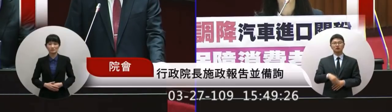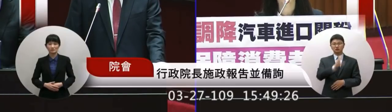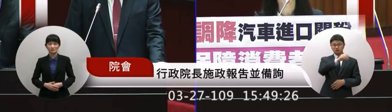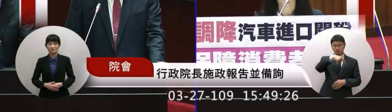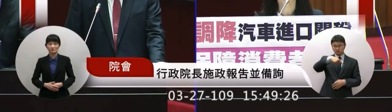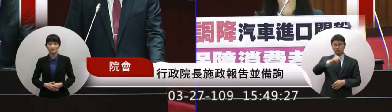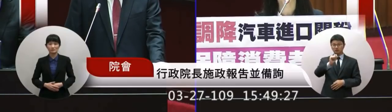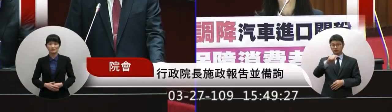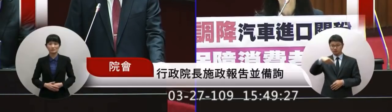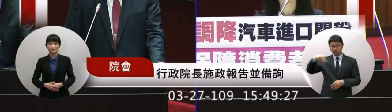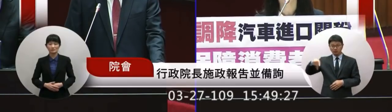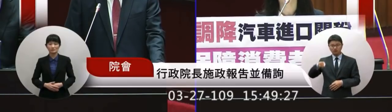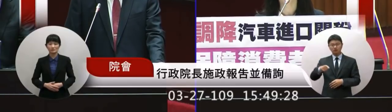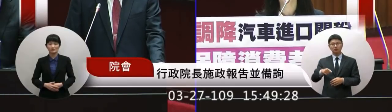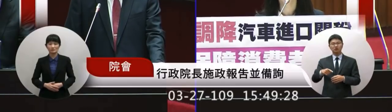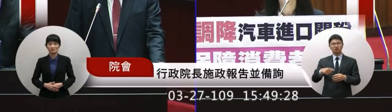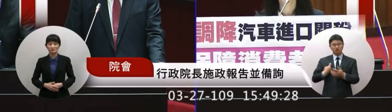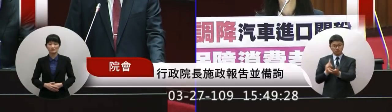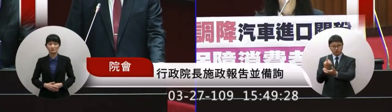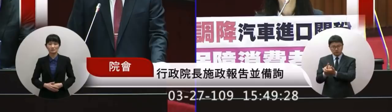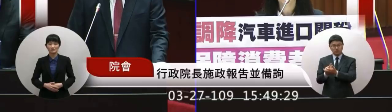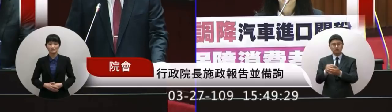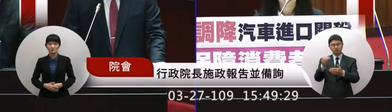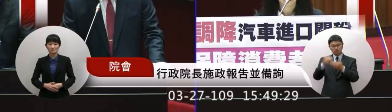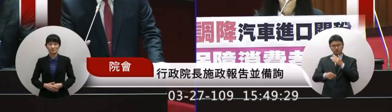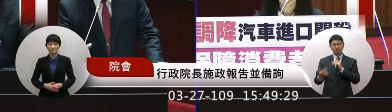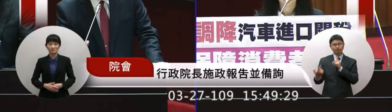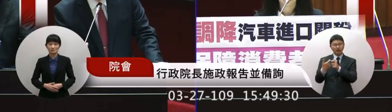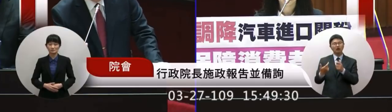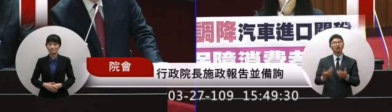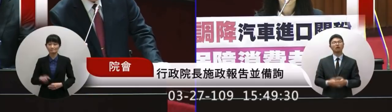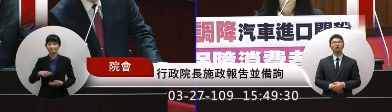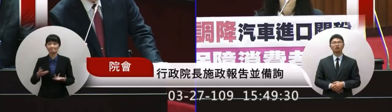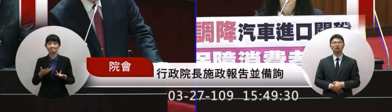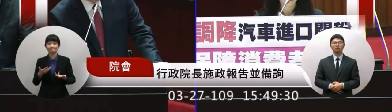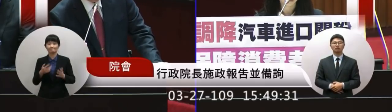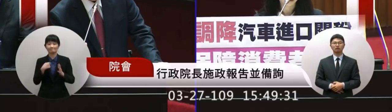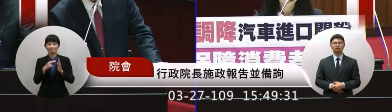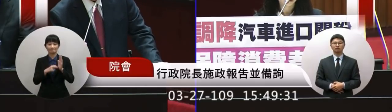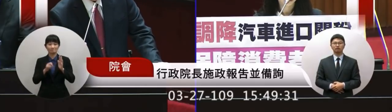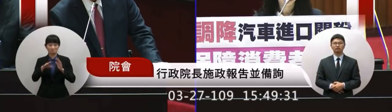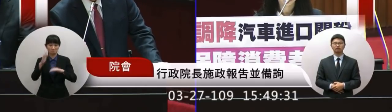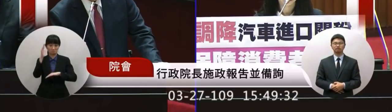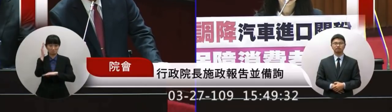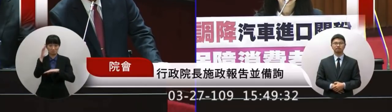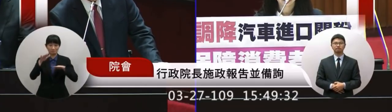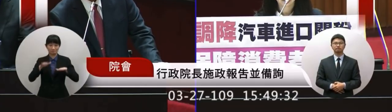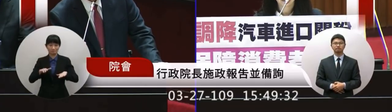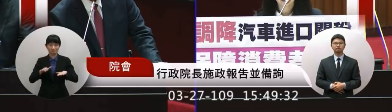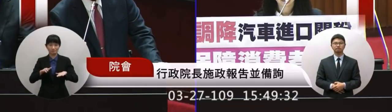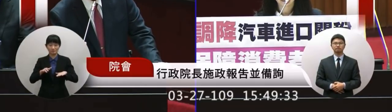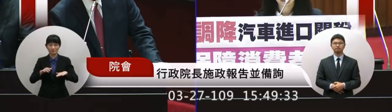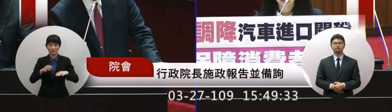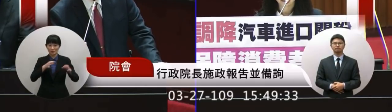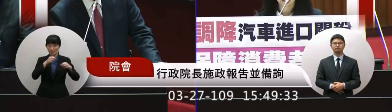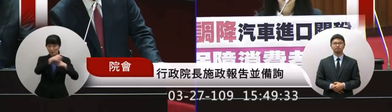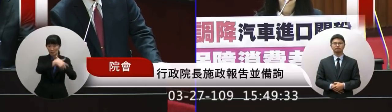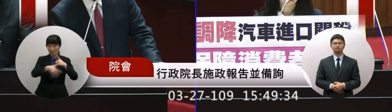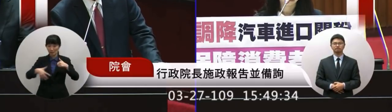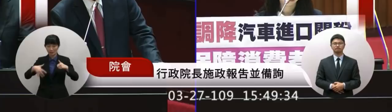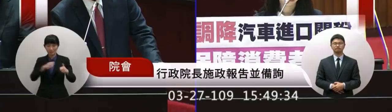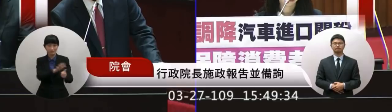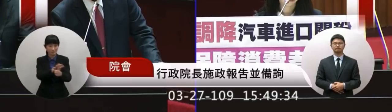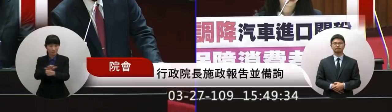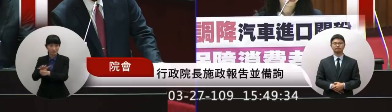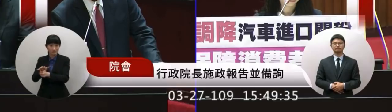个 CPTPP 以后的要求呢？ 这个部分来说的话呢，政府在辅导产业的话，就